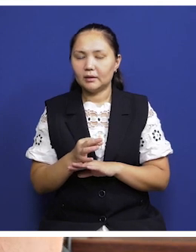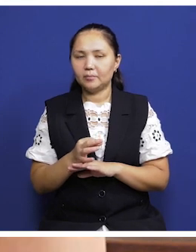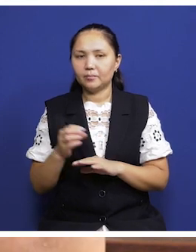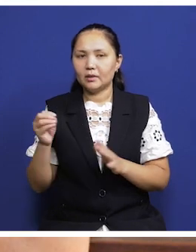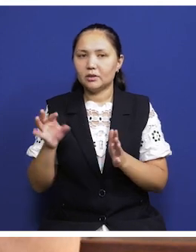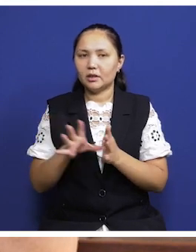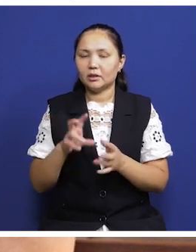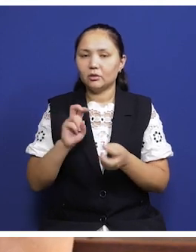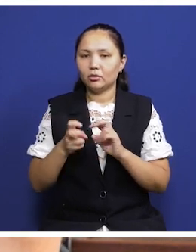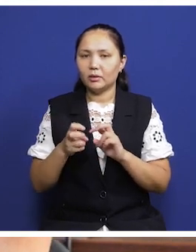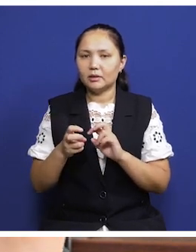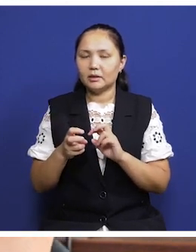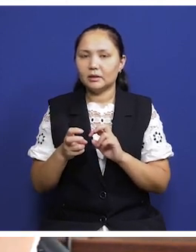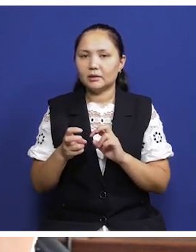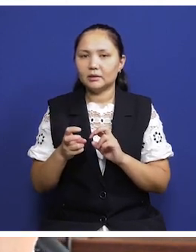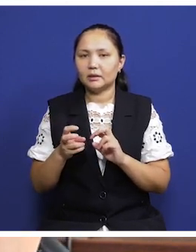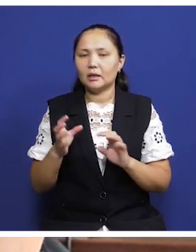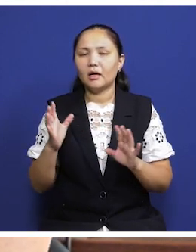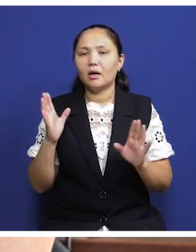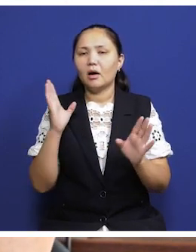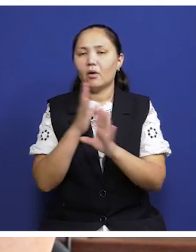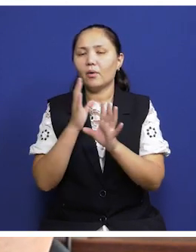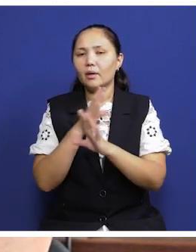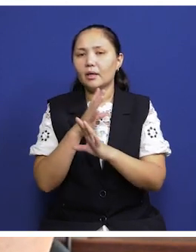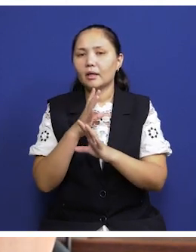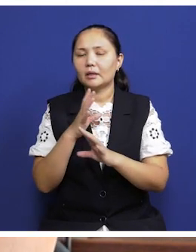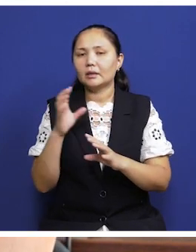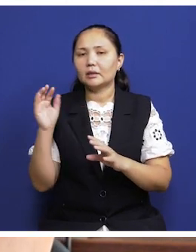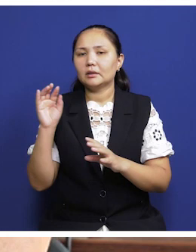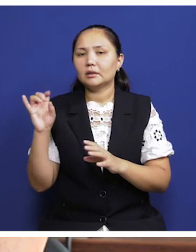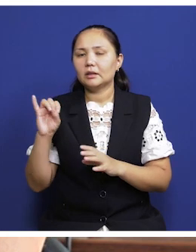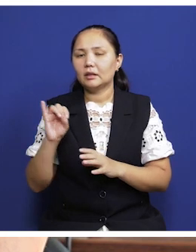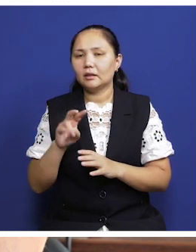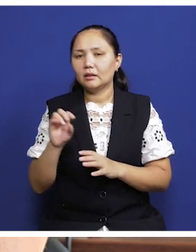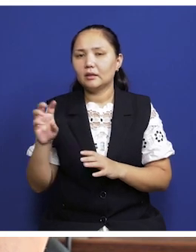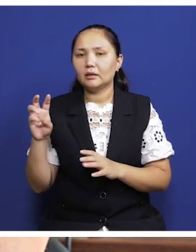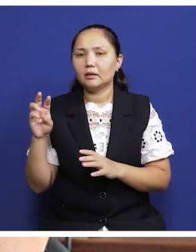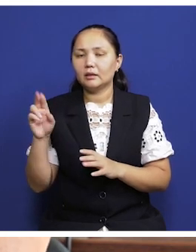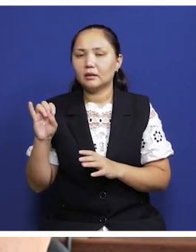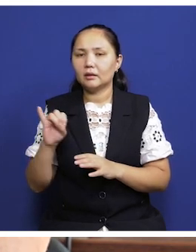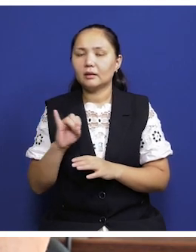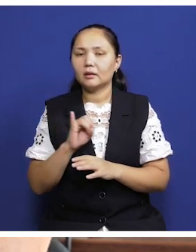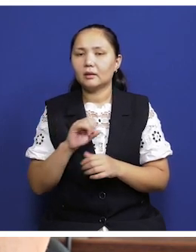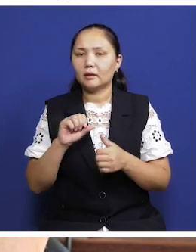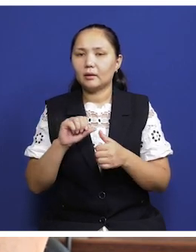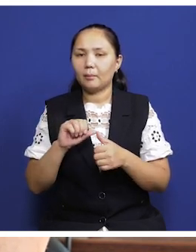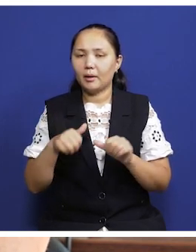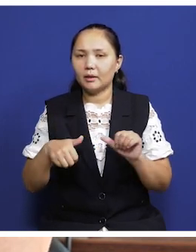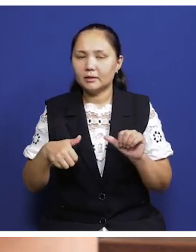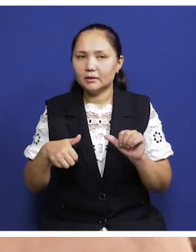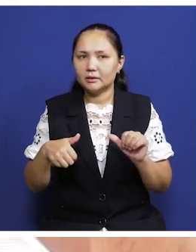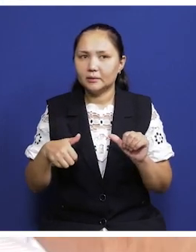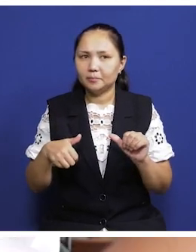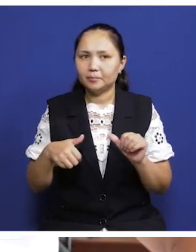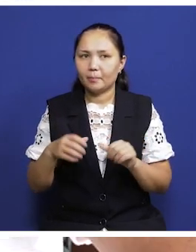жарықтандыру мәселесі, біз мына енді желді ауданға жатамыз. Біз жарық жиі-жиі өшіре береді. Соған байланысты біз